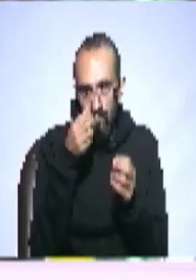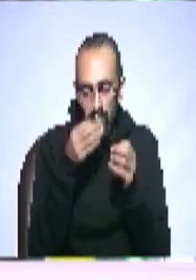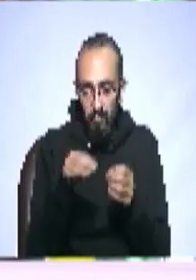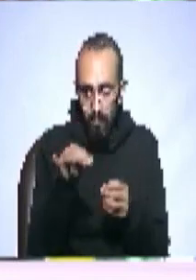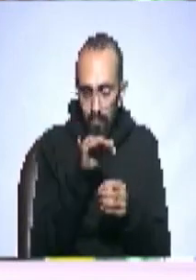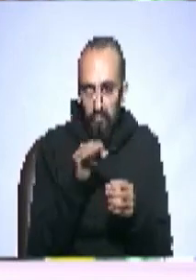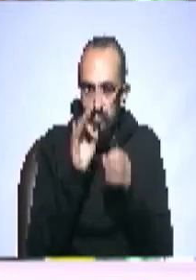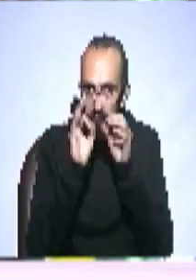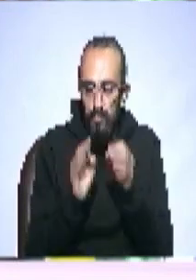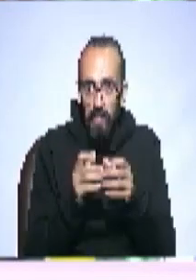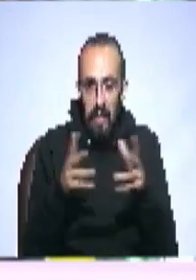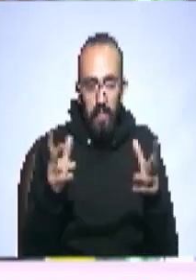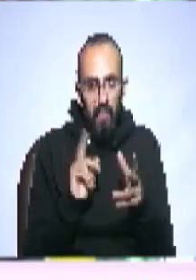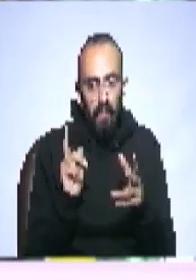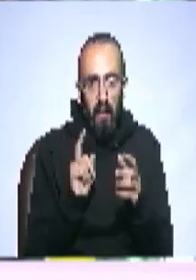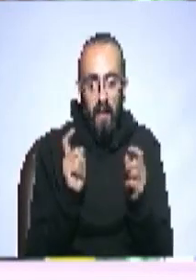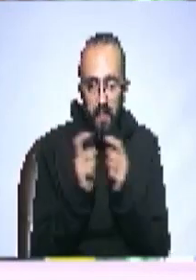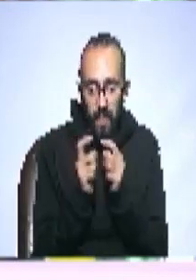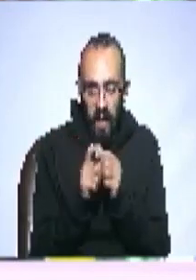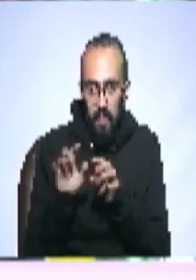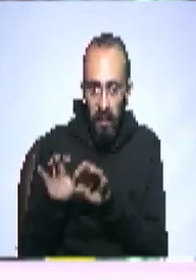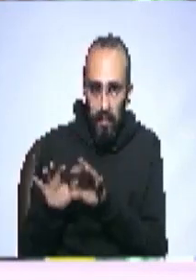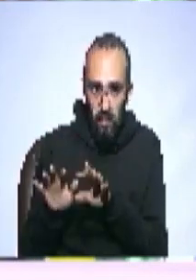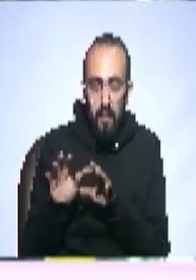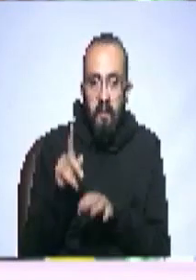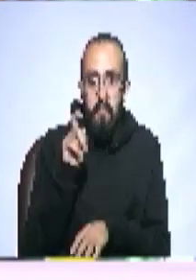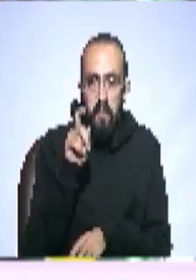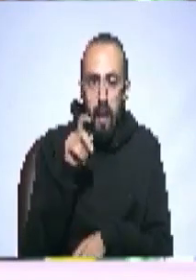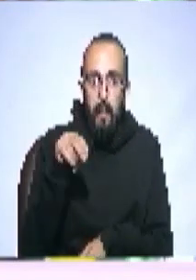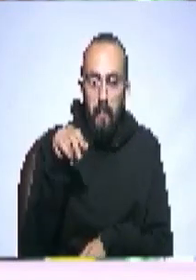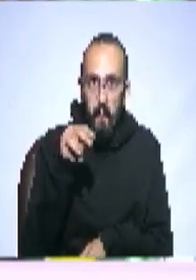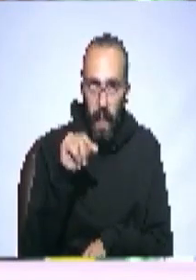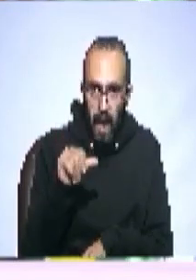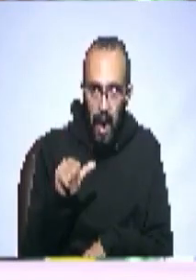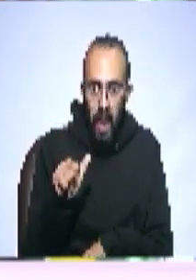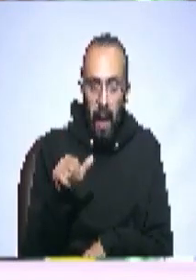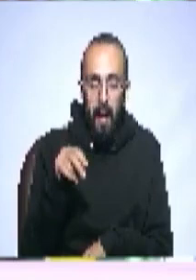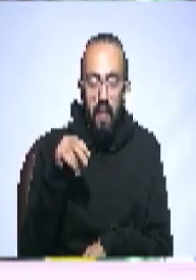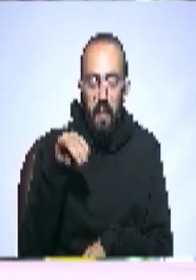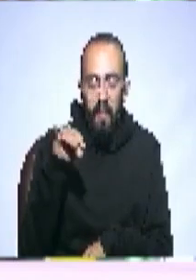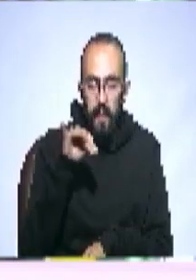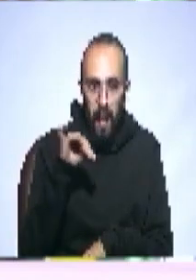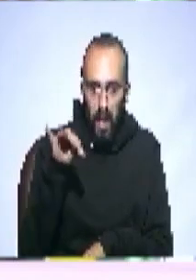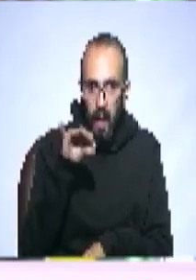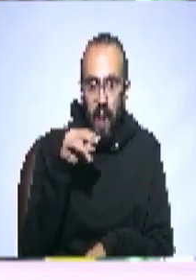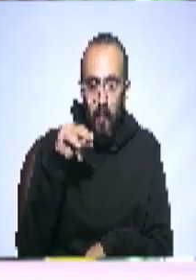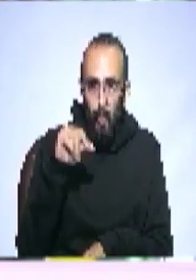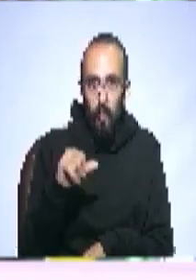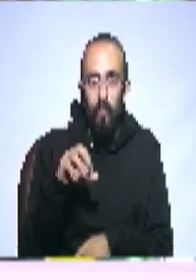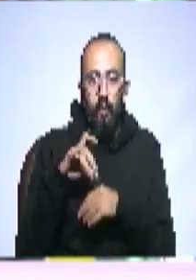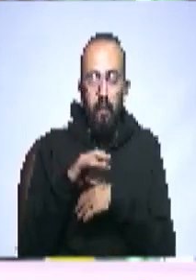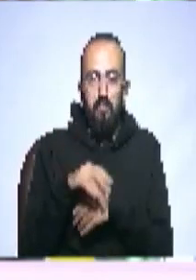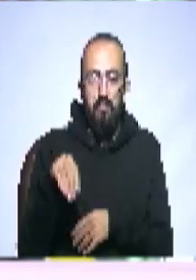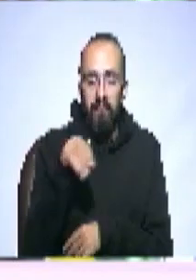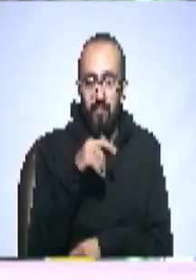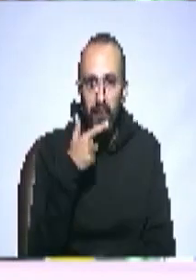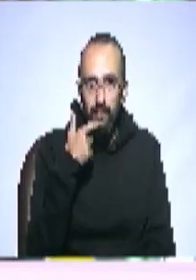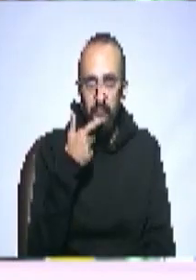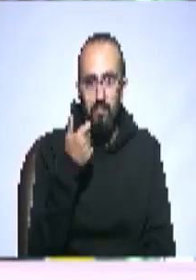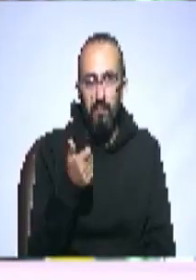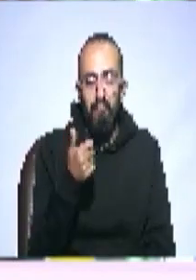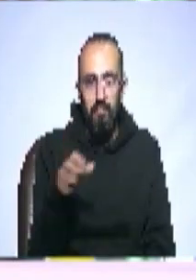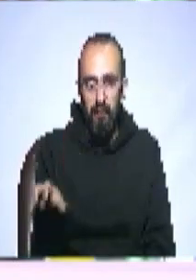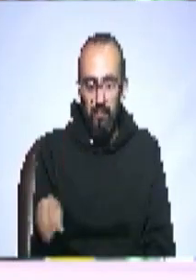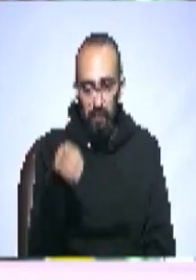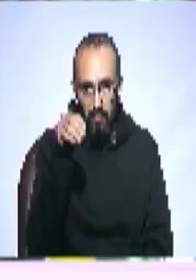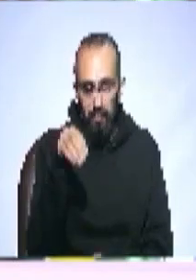قلنا الفراخ احنا نقعناها قبل الشغل في ميه وملح وليمون وبرتقان. الميه وملح والليمون والبرتقان بيدوها نكهه وطعم، بطلعها